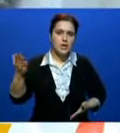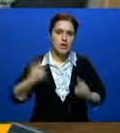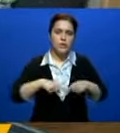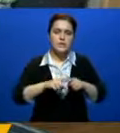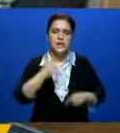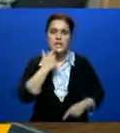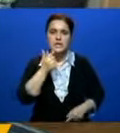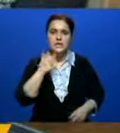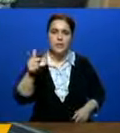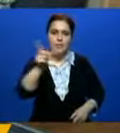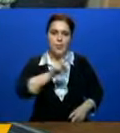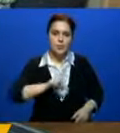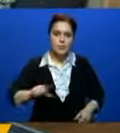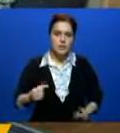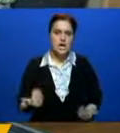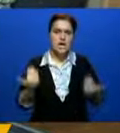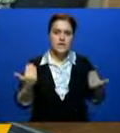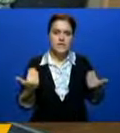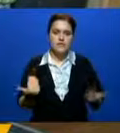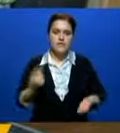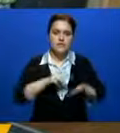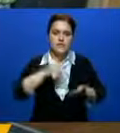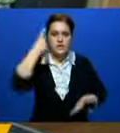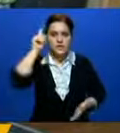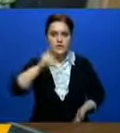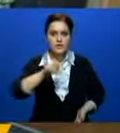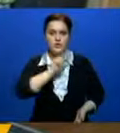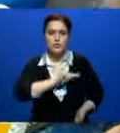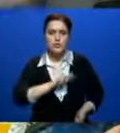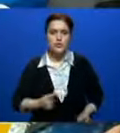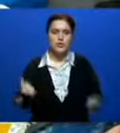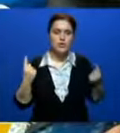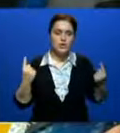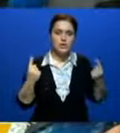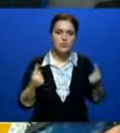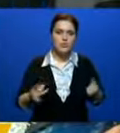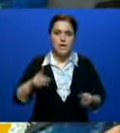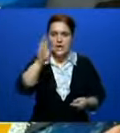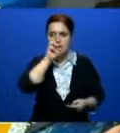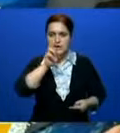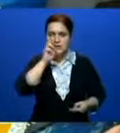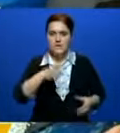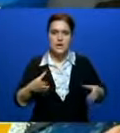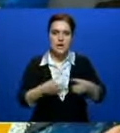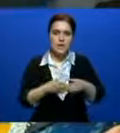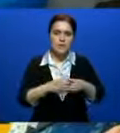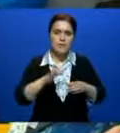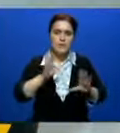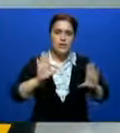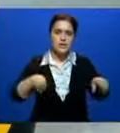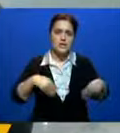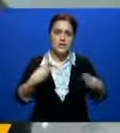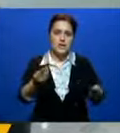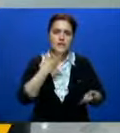филиала общества «Красного полумесяца». Кроме того, сегодня стало известно, что работники одной из крупнейших в регионе нефтяных